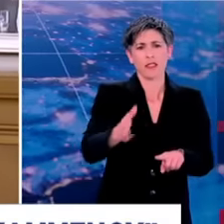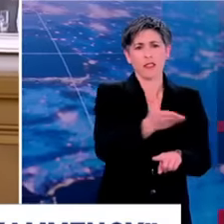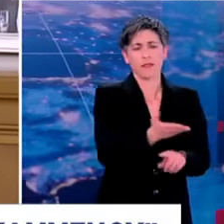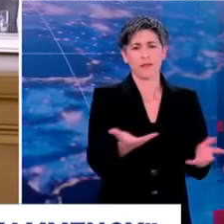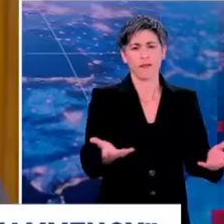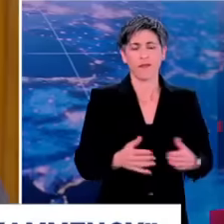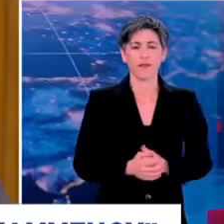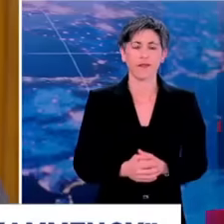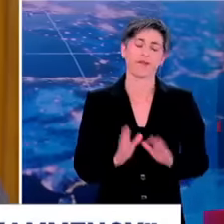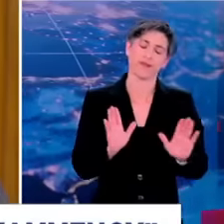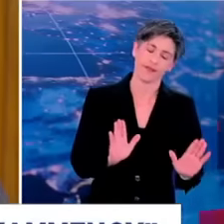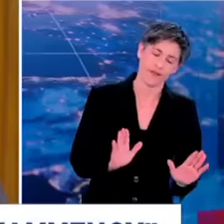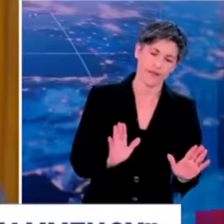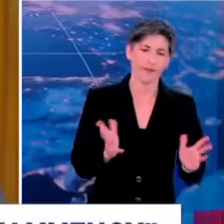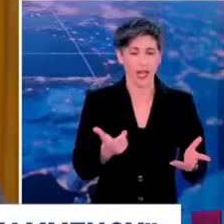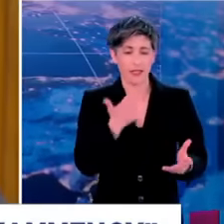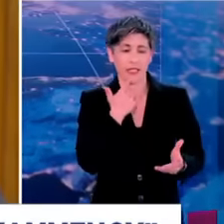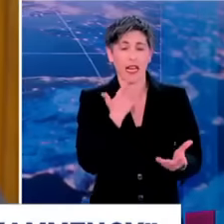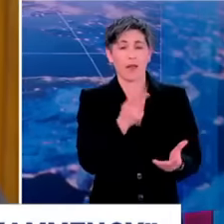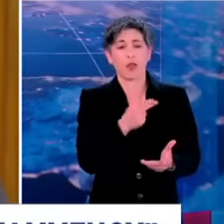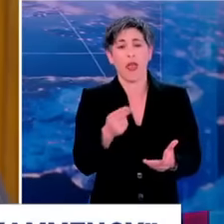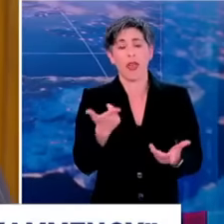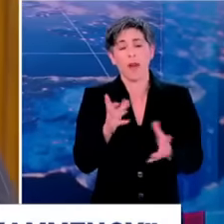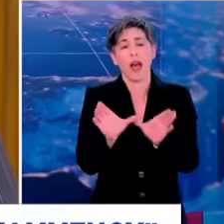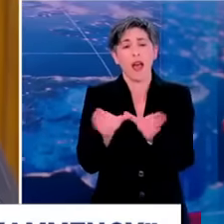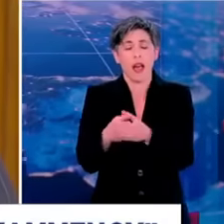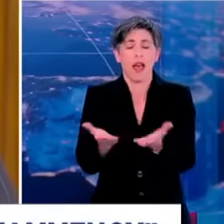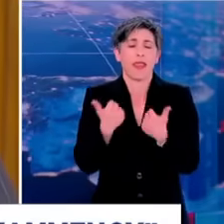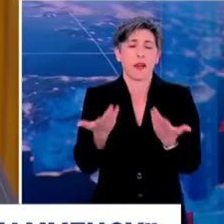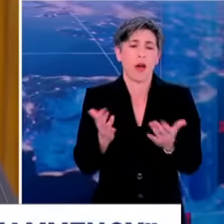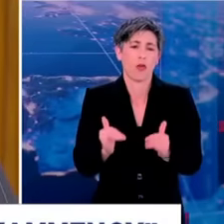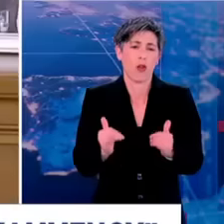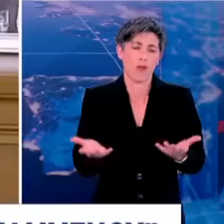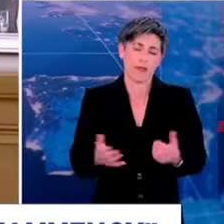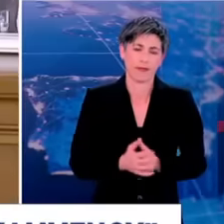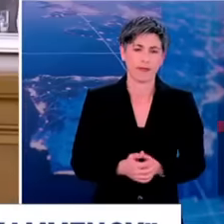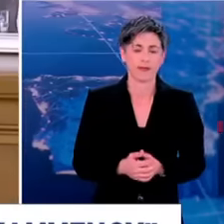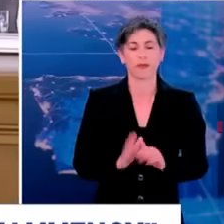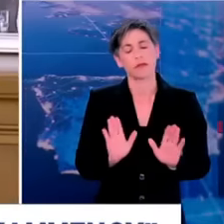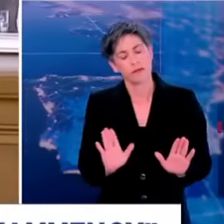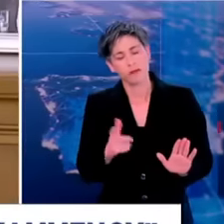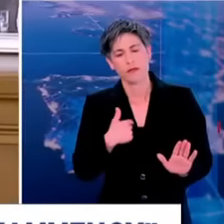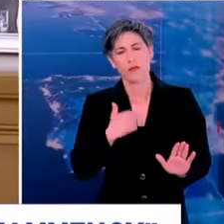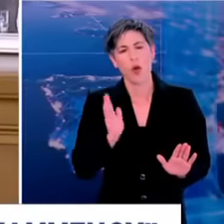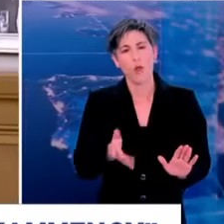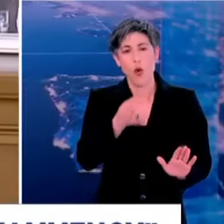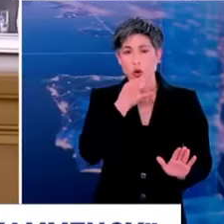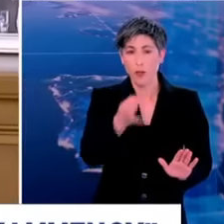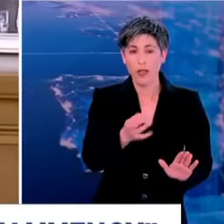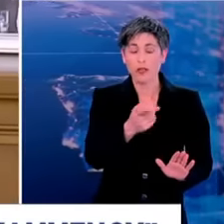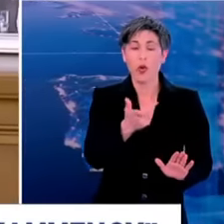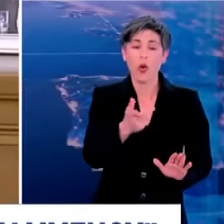πέρα. Εντάξει, μιλάμε τώρα για κόμματα εκτός συνταγματικού τόξου. Ναι, από εκεί πέρα, εγώ αυτό το οποίο μπορώ να κάνω είναι να μιλήσω για τον δικό μας το